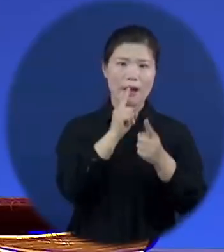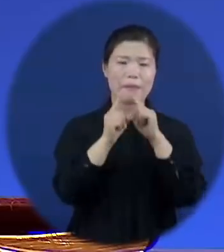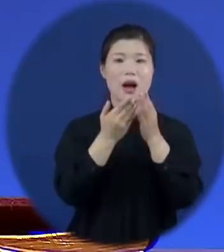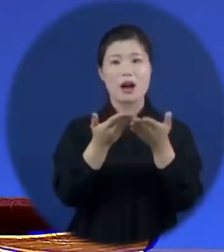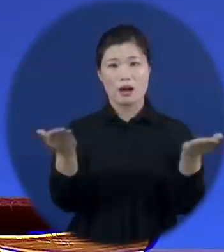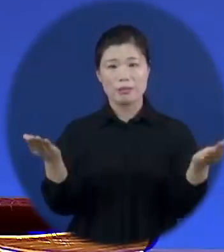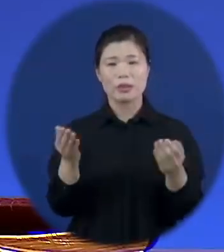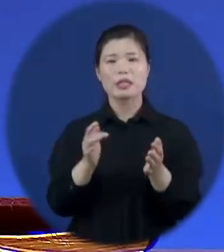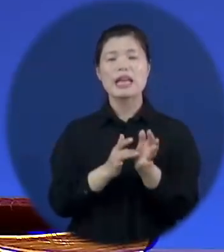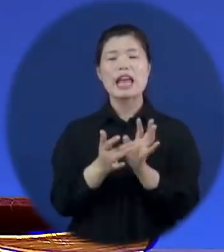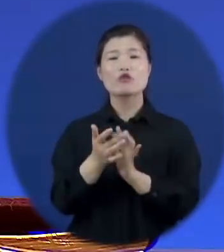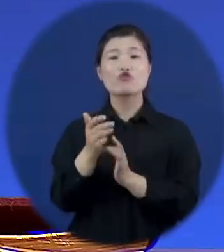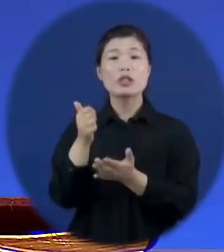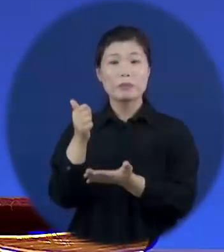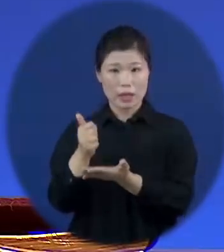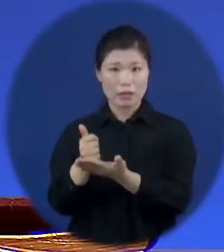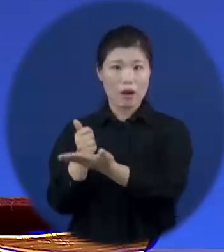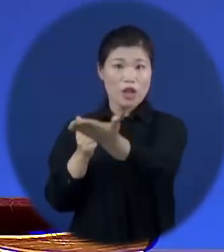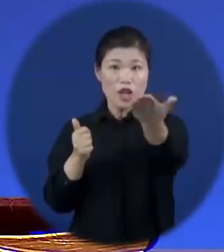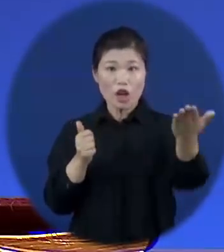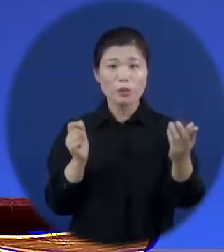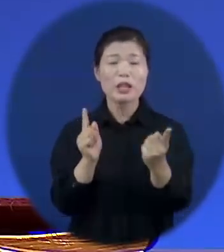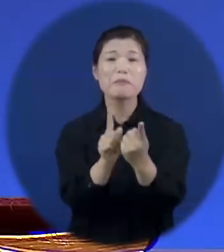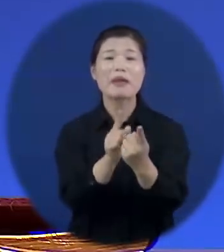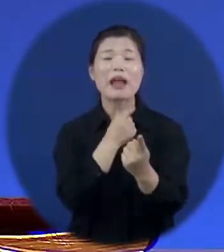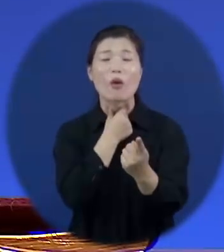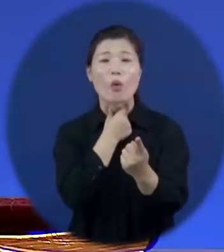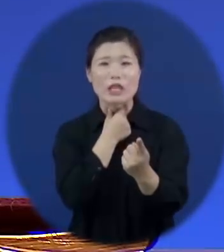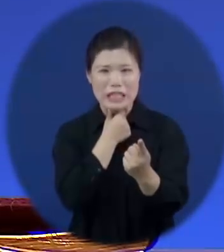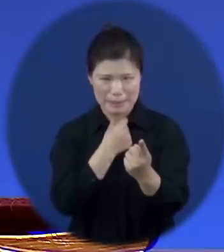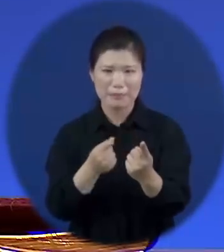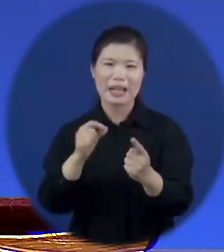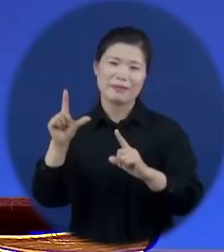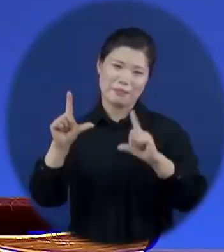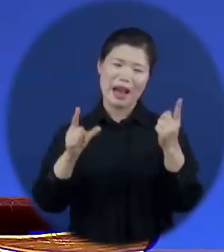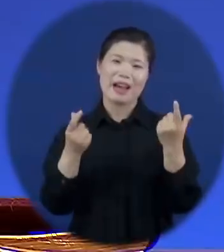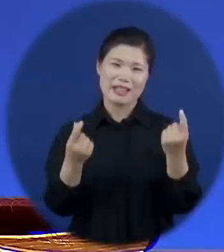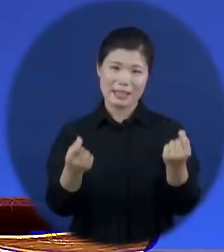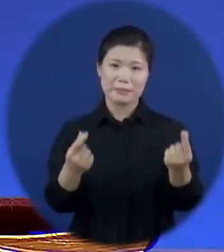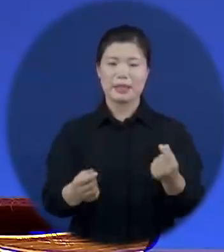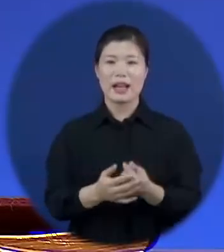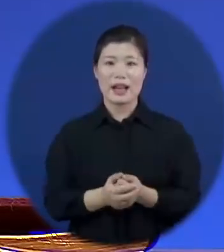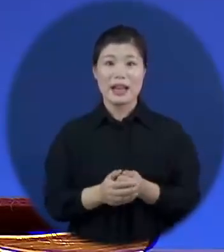역설적으로 예수님께서 여러분을 만나고 싶어 하는 징조입니다.